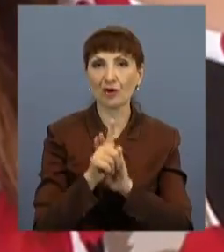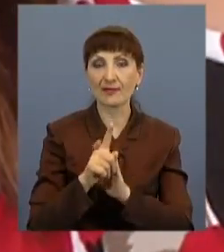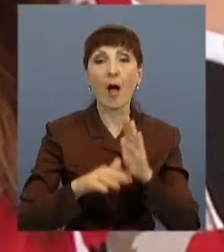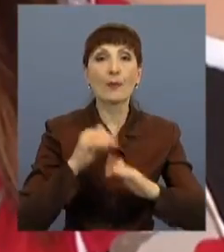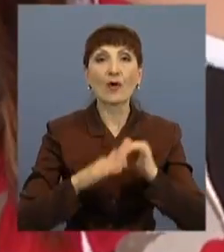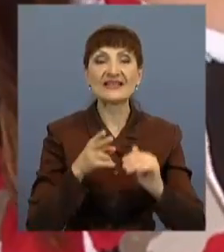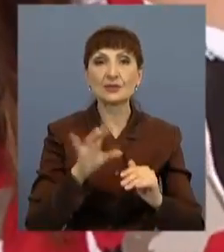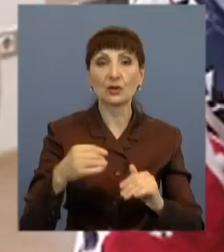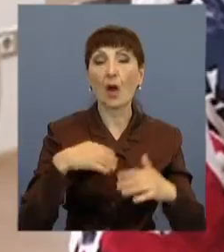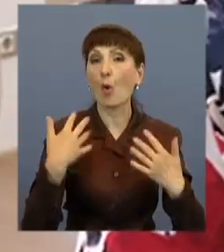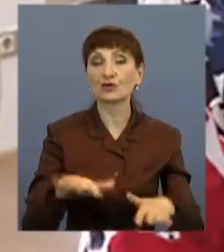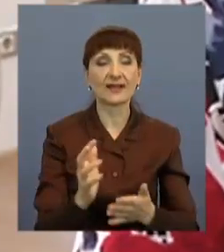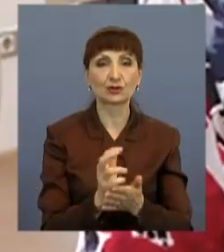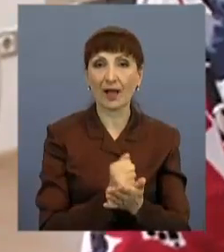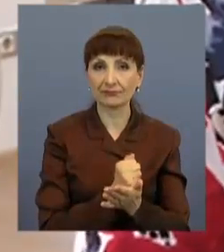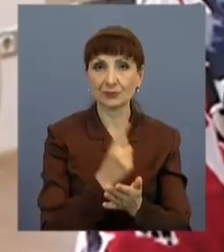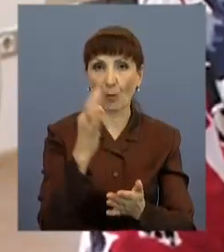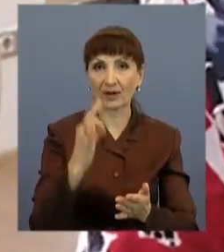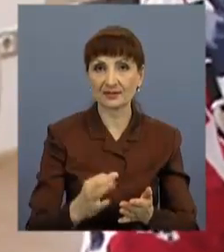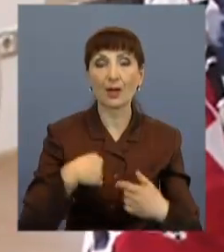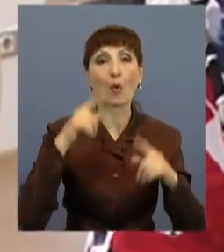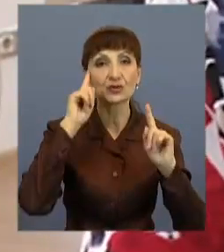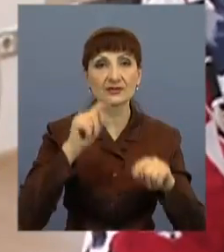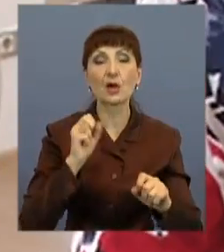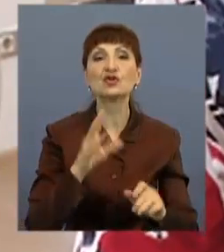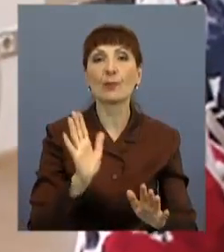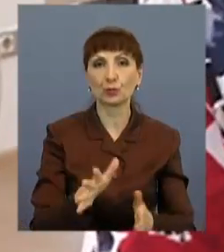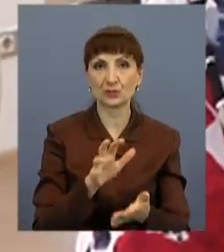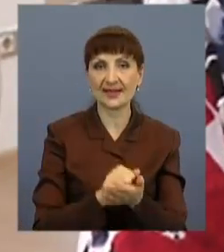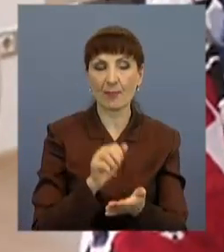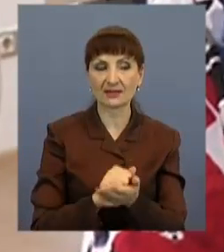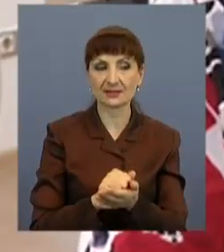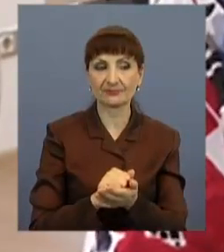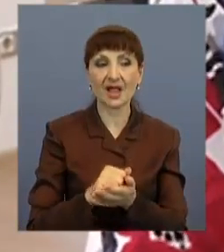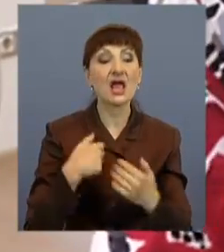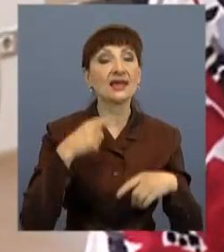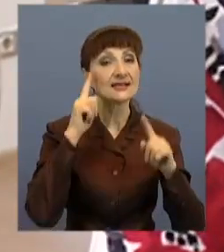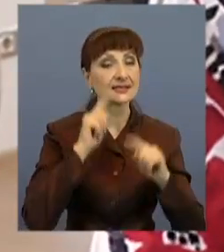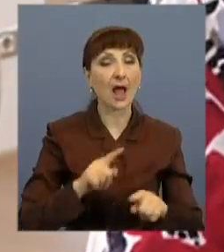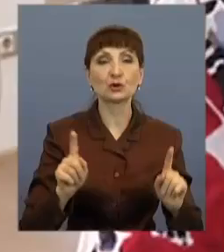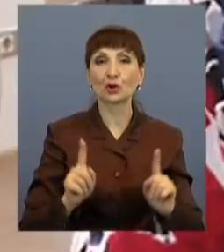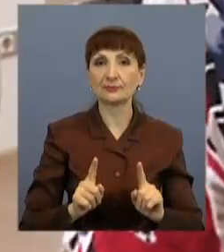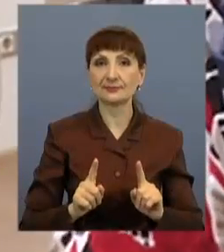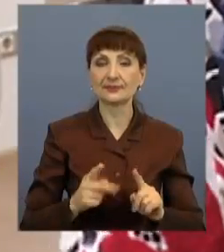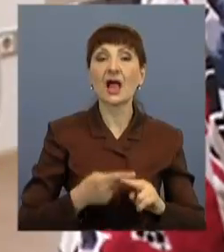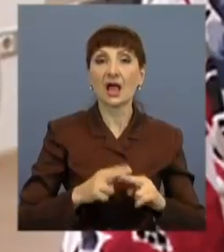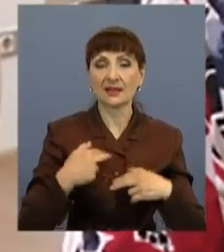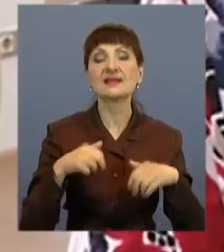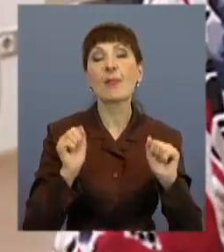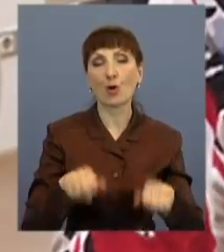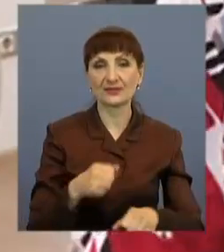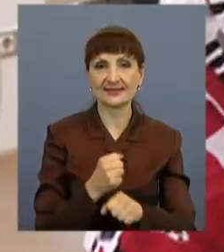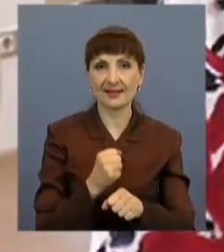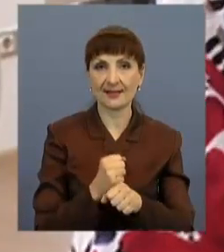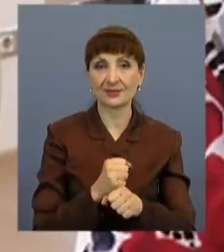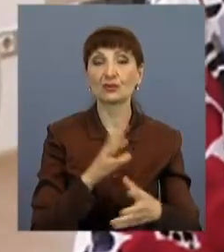уже 100% нашла. Я уже знаю, чем я буду заниматься. Я знаю, что это я смогу сделать,